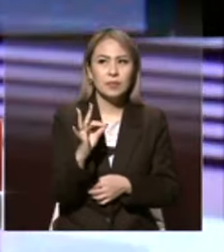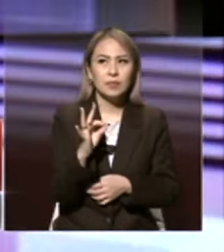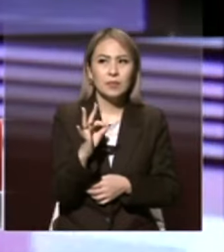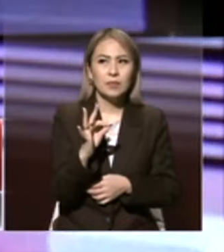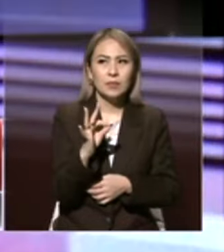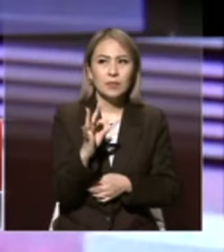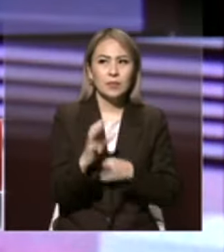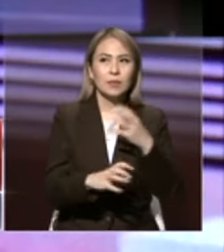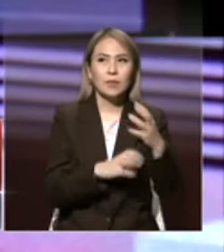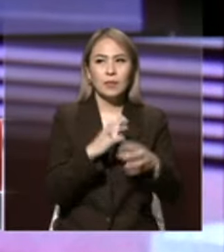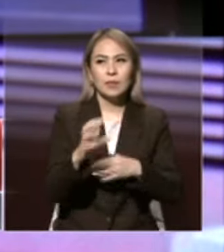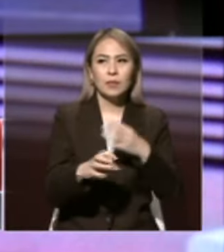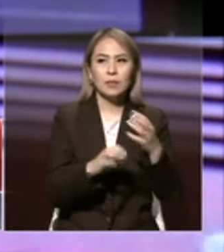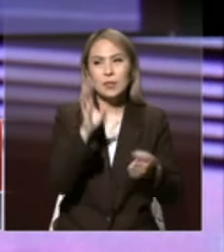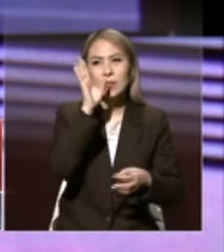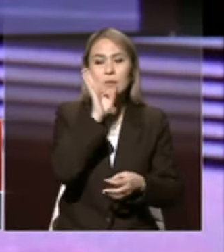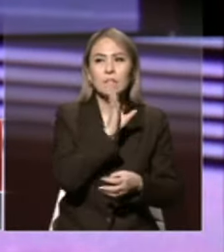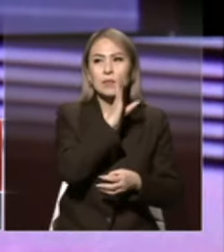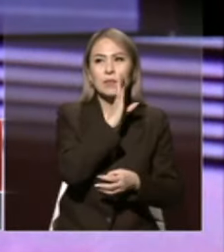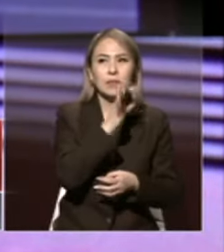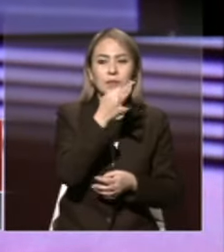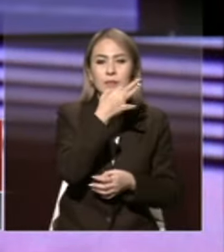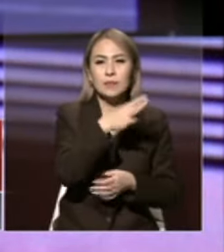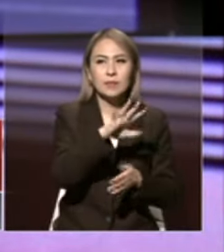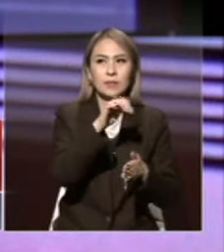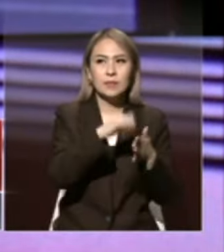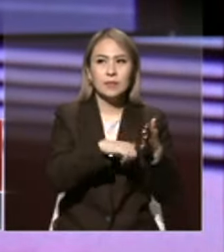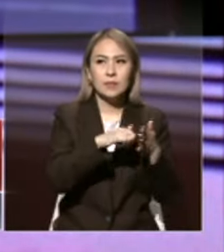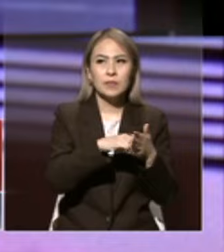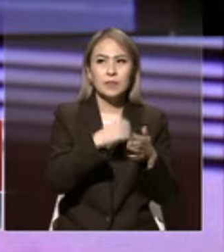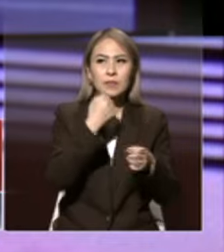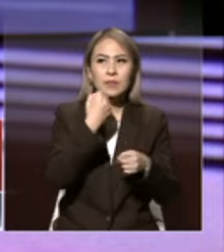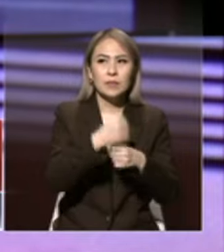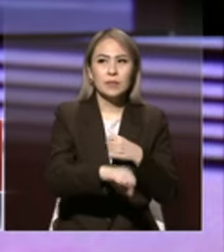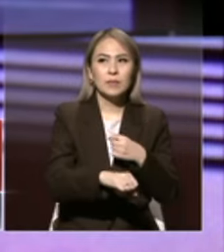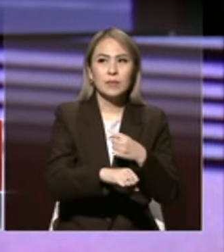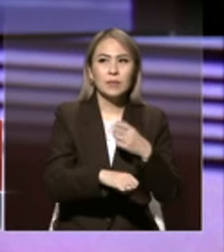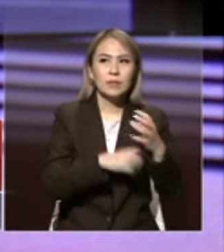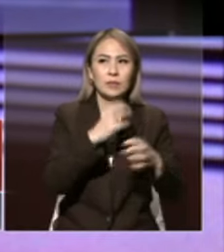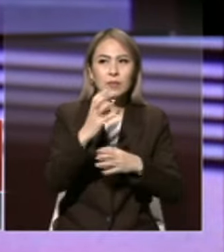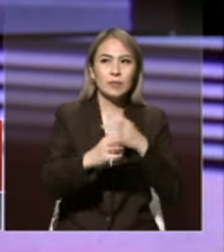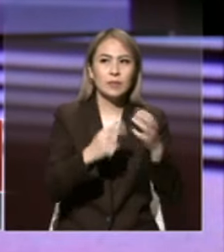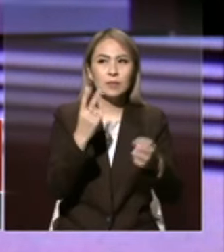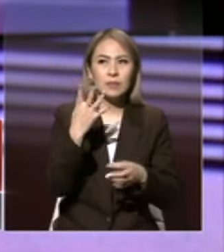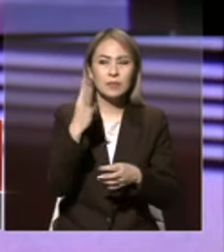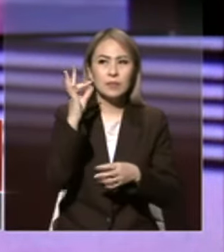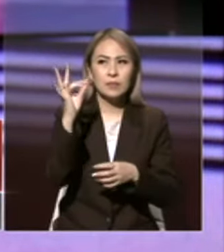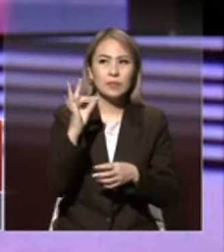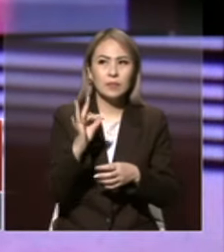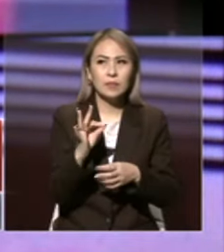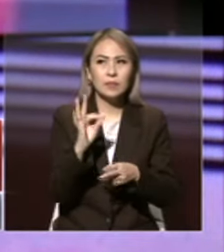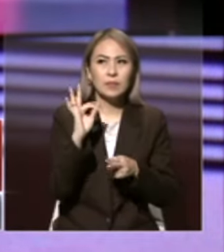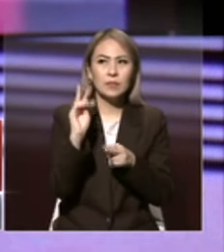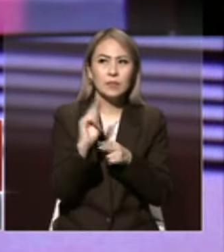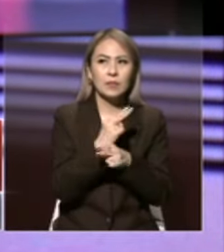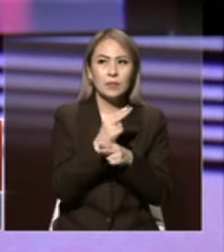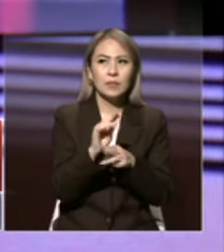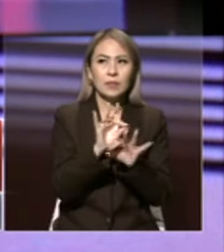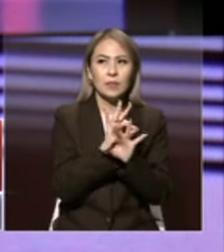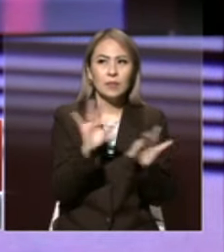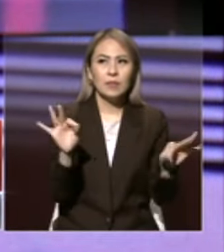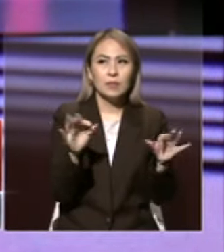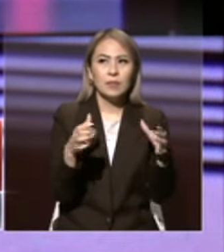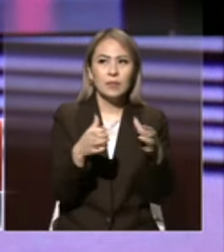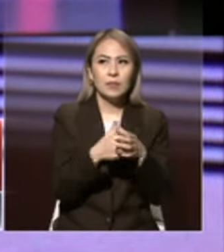25% әлем бойынша әйелдерді қандай да бір себептермен ұруға болады деп ойлайды. Әлем бойынша 25% адам. Тәрбие туралы айтып жатырмыз, керемет.